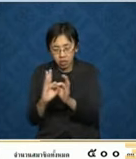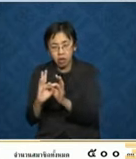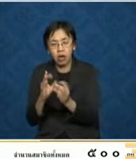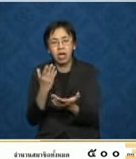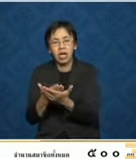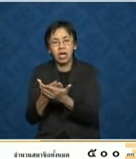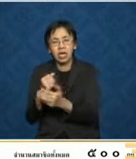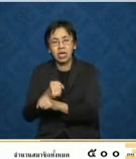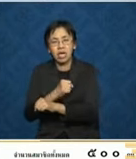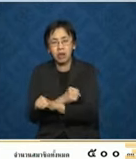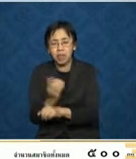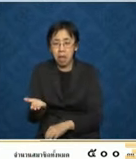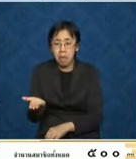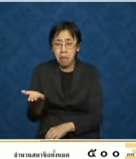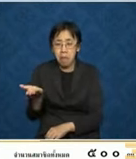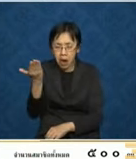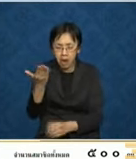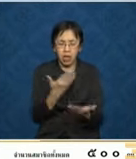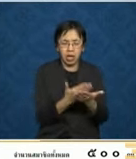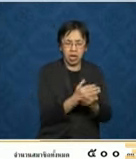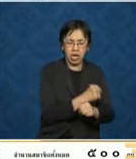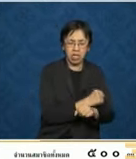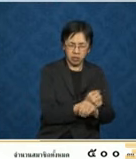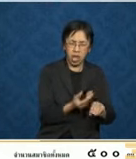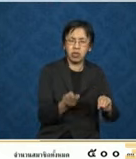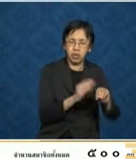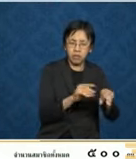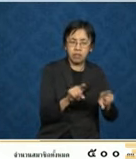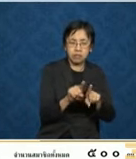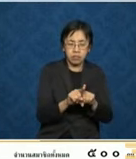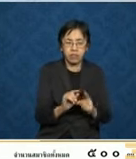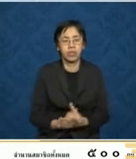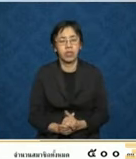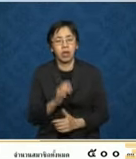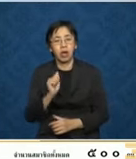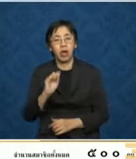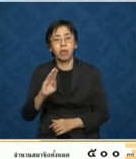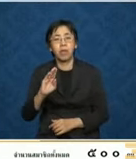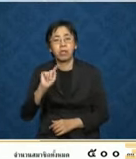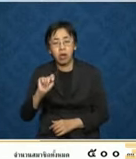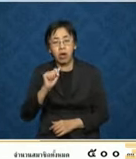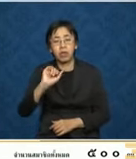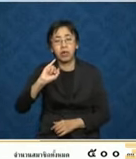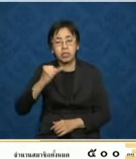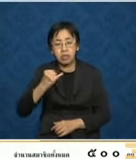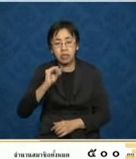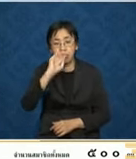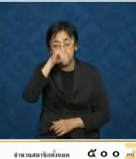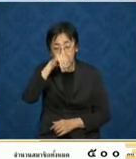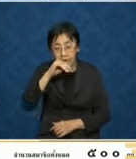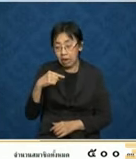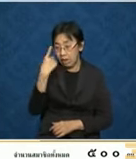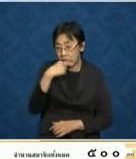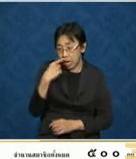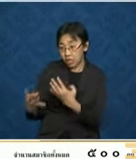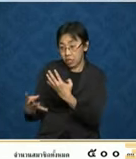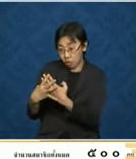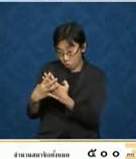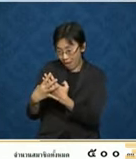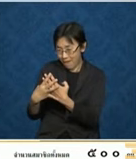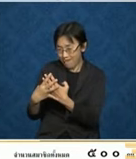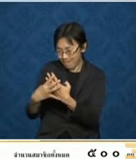าครองชีพในปัจจุบันอีกทั้งอบต.ที่ต้องการ จ้างผู้พ้นโทษเพื่อให้มีโอก